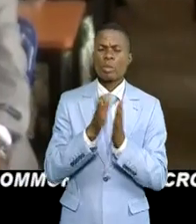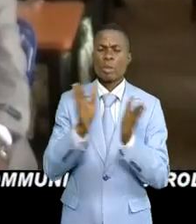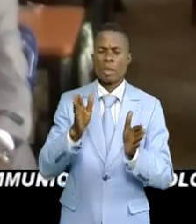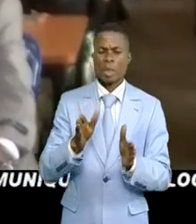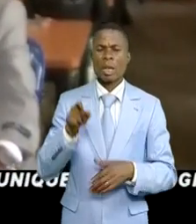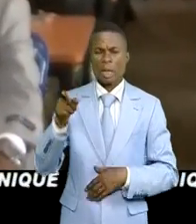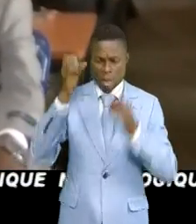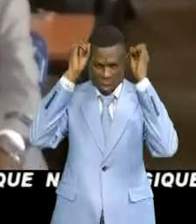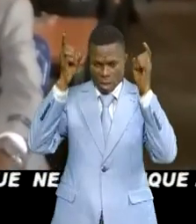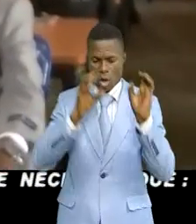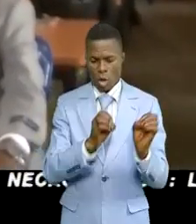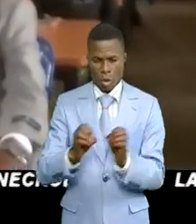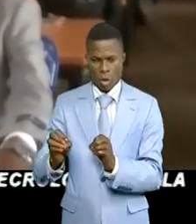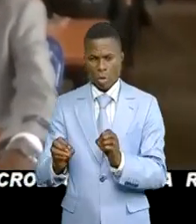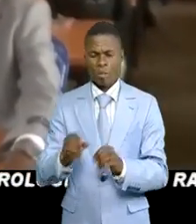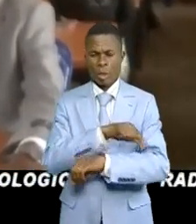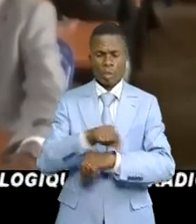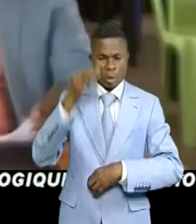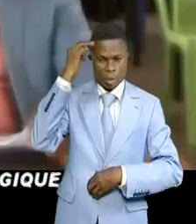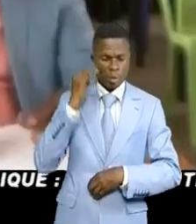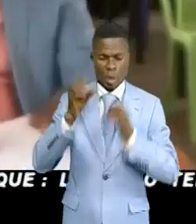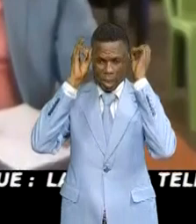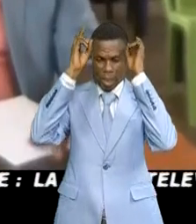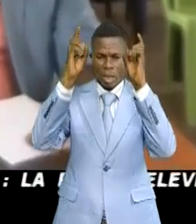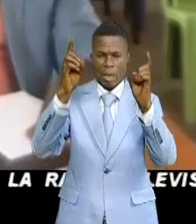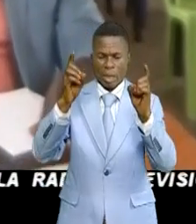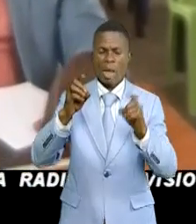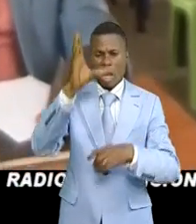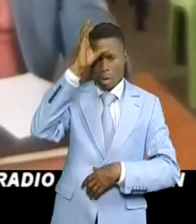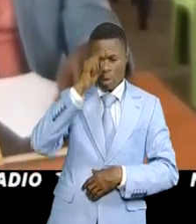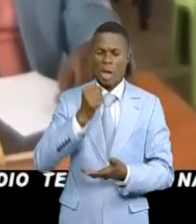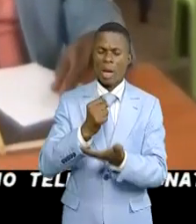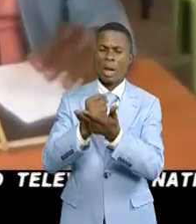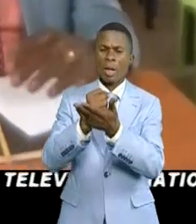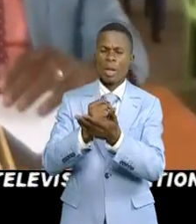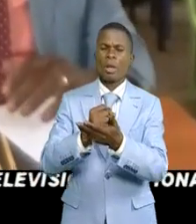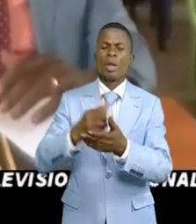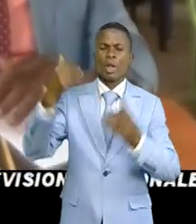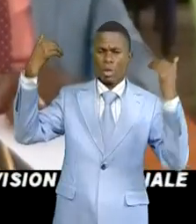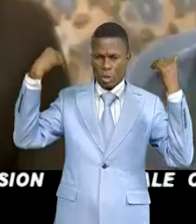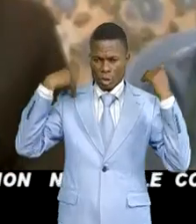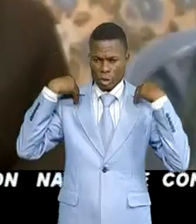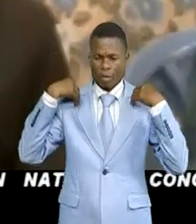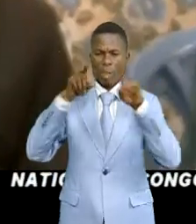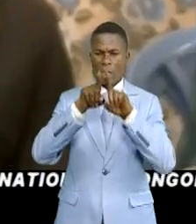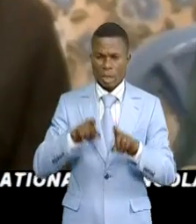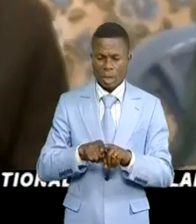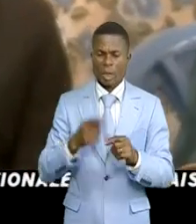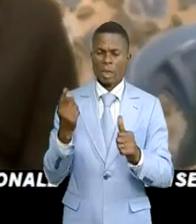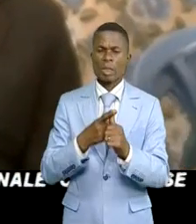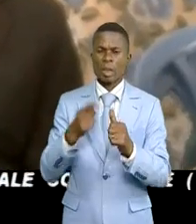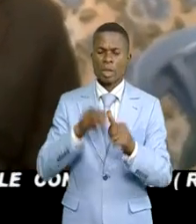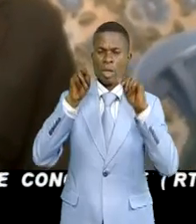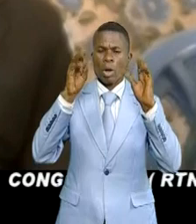l'EPST et organisée par le ministère provincial de l'éducation du Kwilu a permis aux cadres du secteur éducatif et plus particulièrement